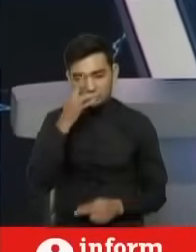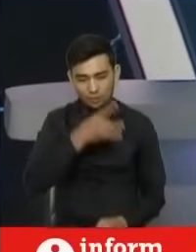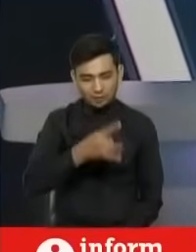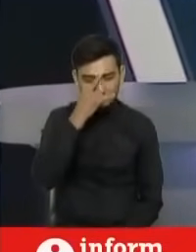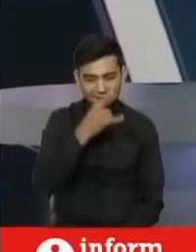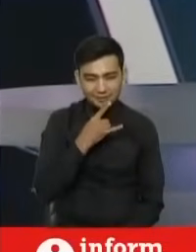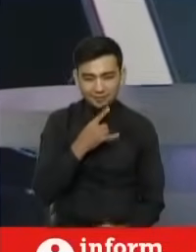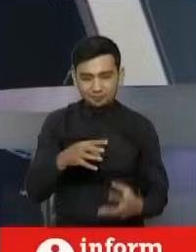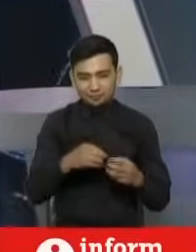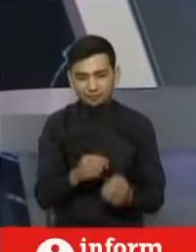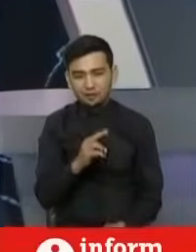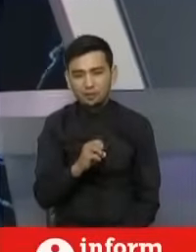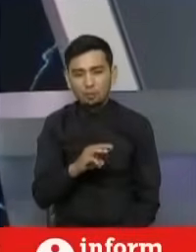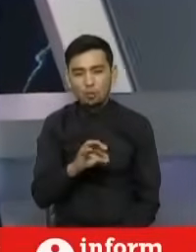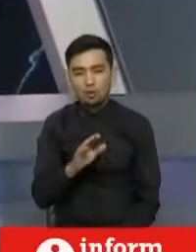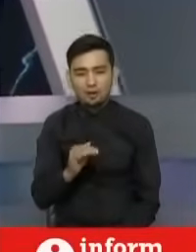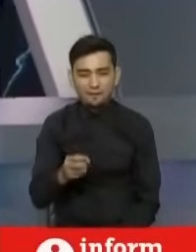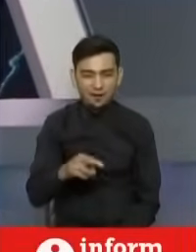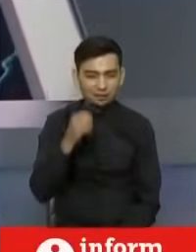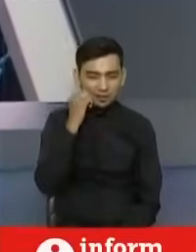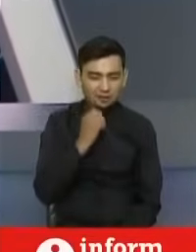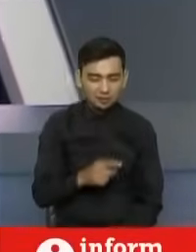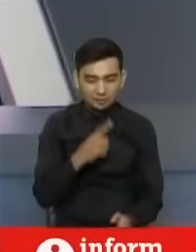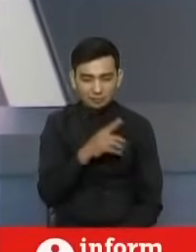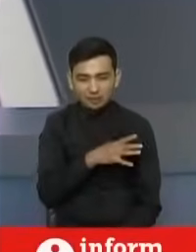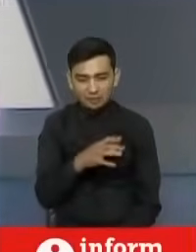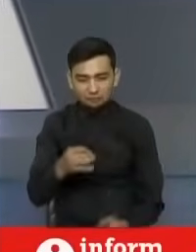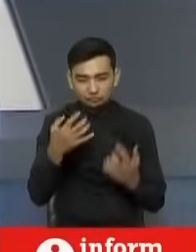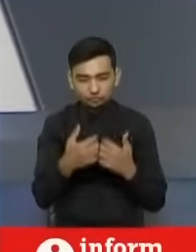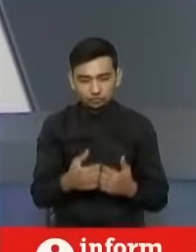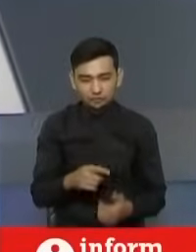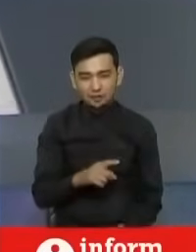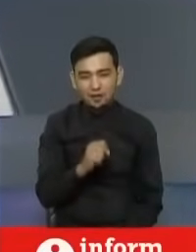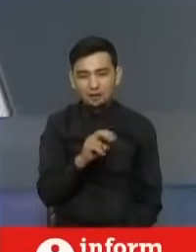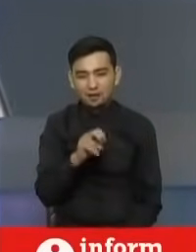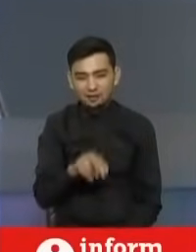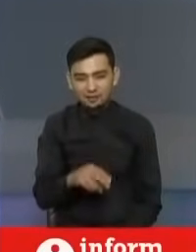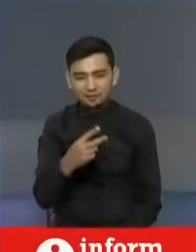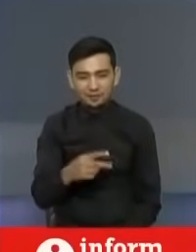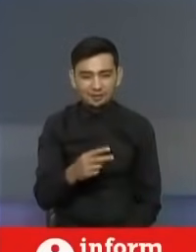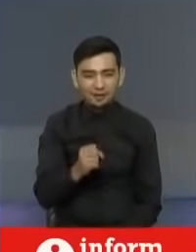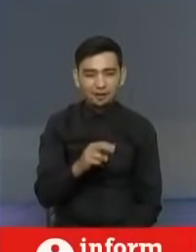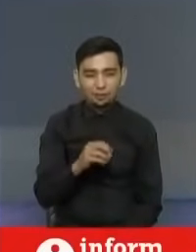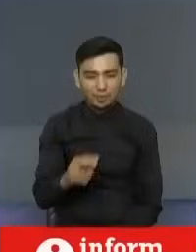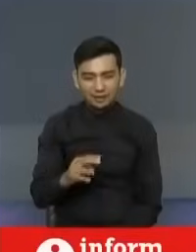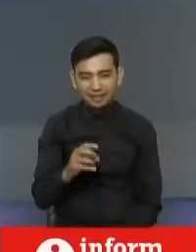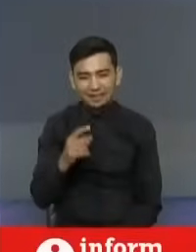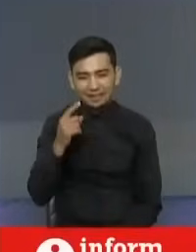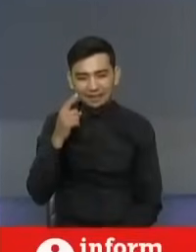Казахстана относится к демографически стареющим. Согласно данным аналитиков, из 20 административных единиц, 8